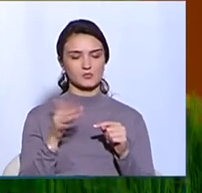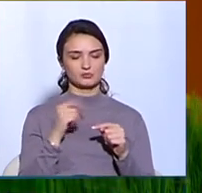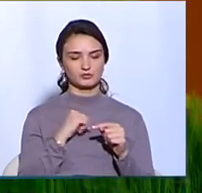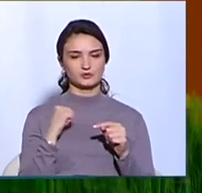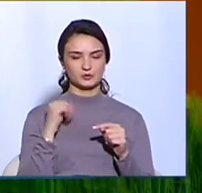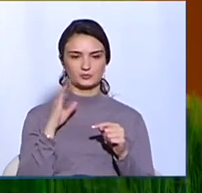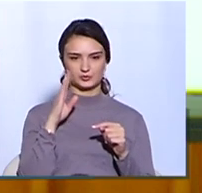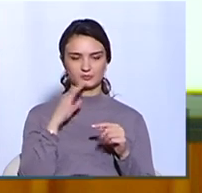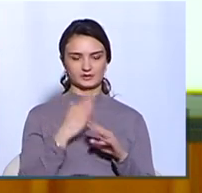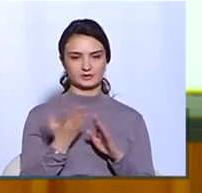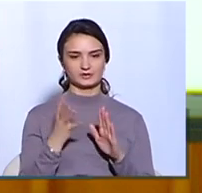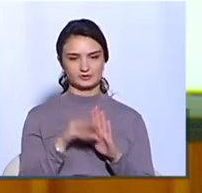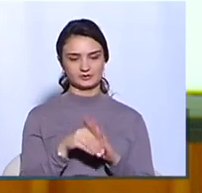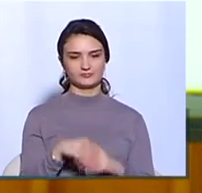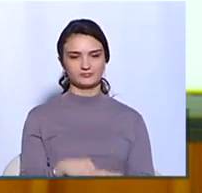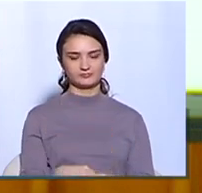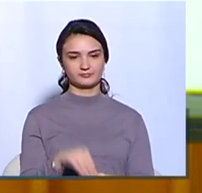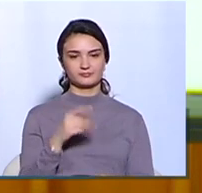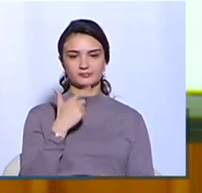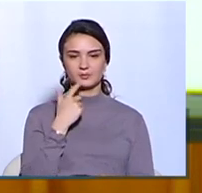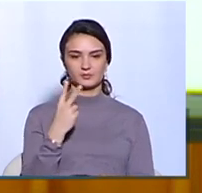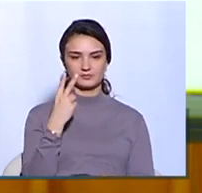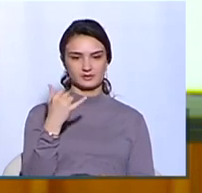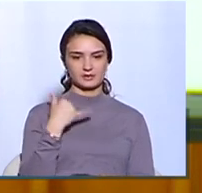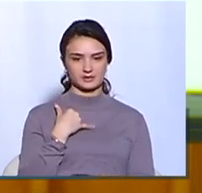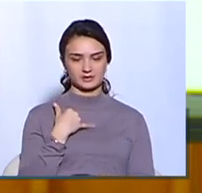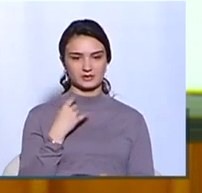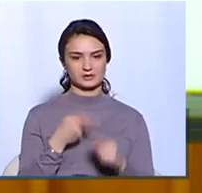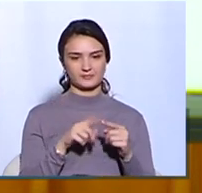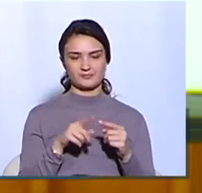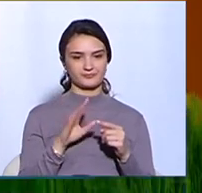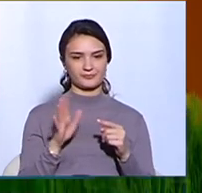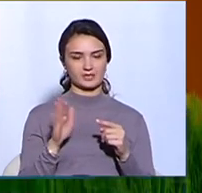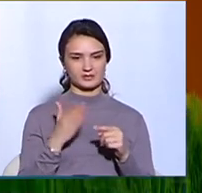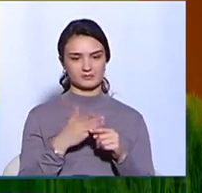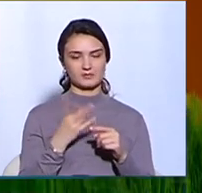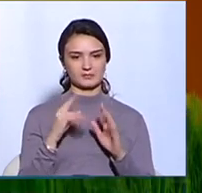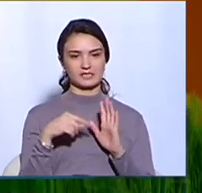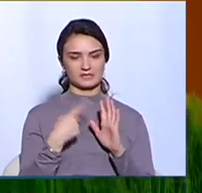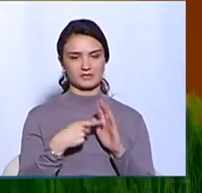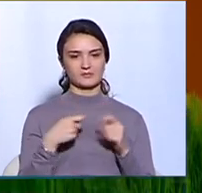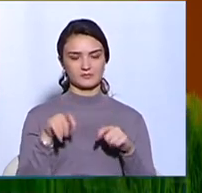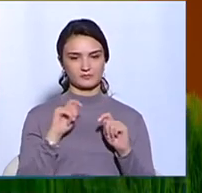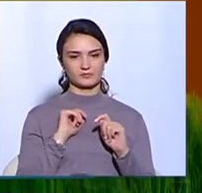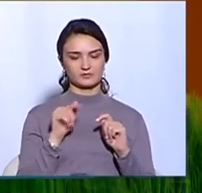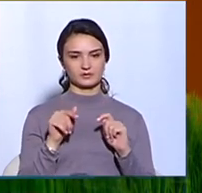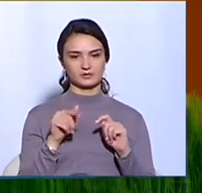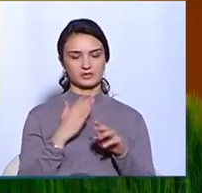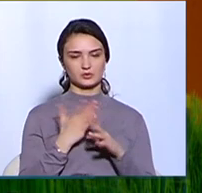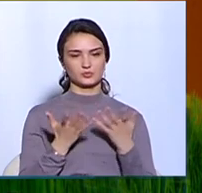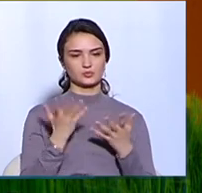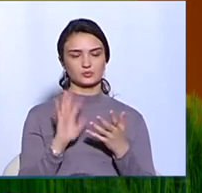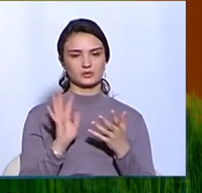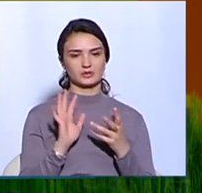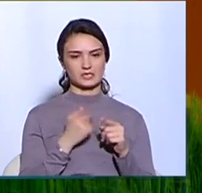თვითონ მშობელი არის იმ გარემოში. მაყურებელმა დარეკა, რომელიც არ შემოდის ეთერში, თუმცა კითხვა გადმოგცა ახლა პროდიუსერმა, არის თუ